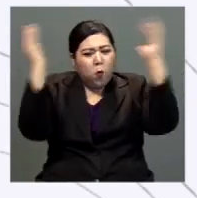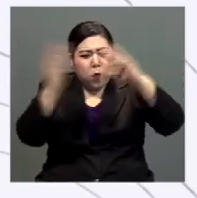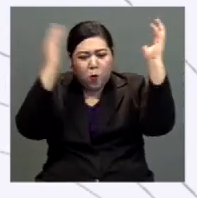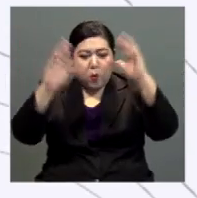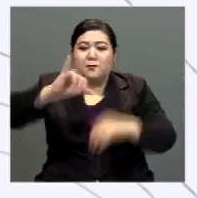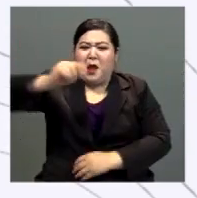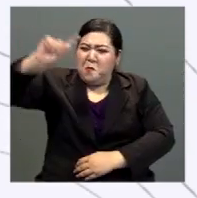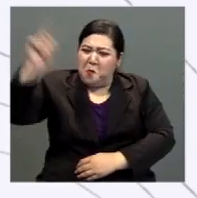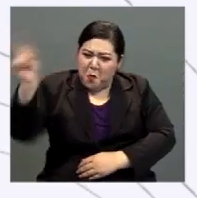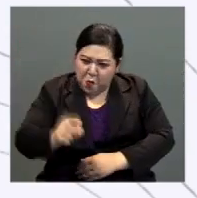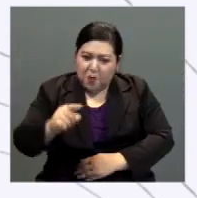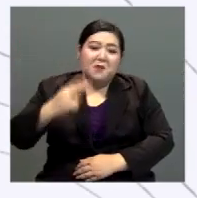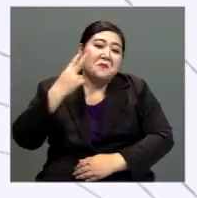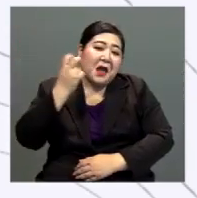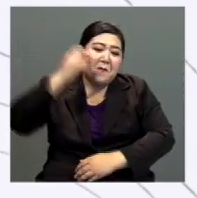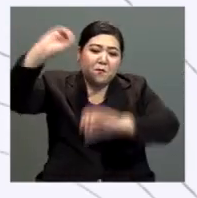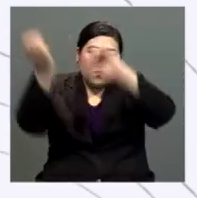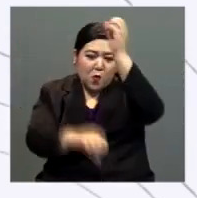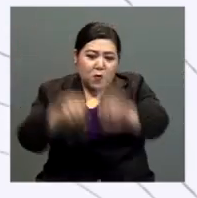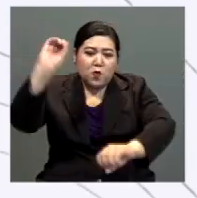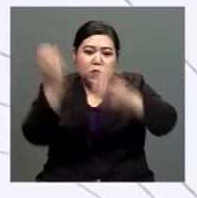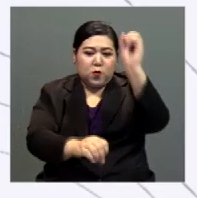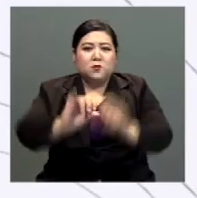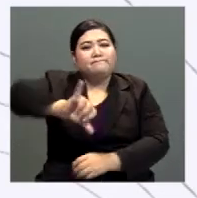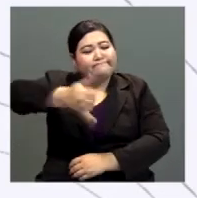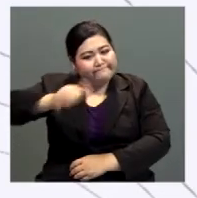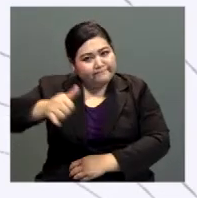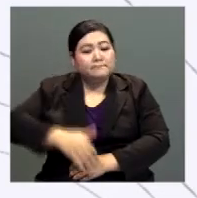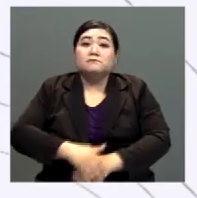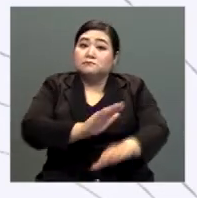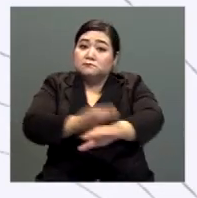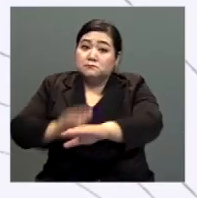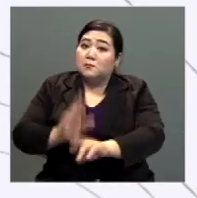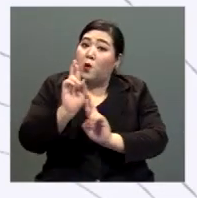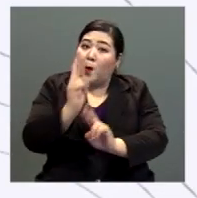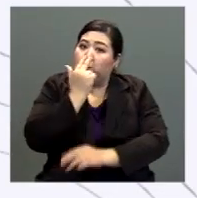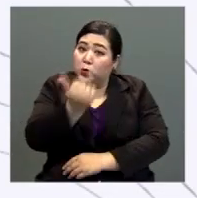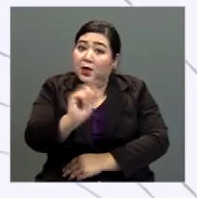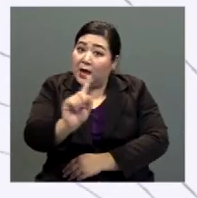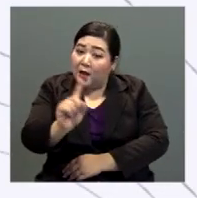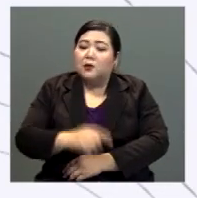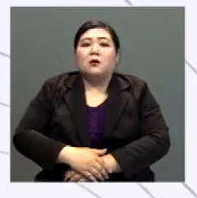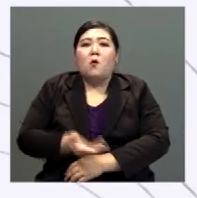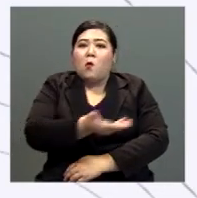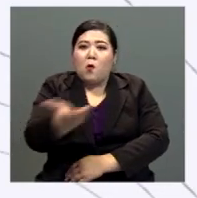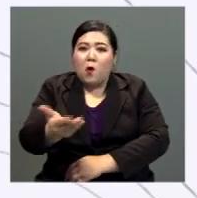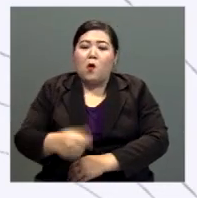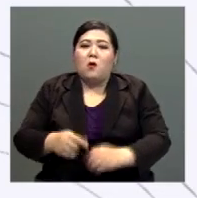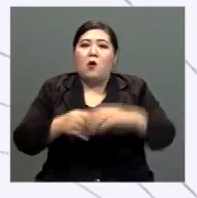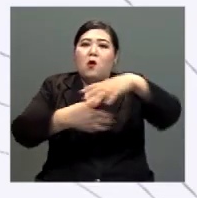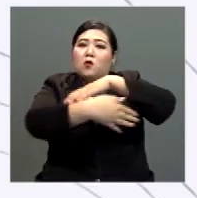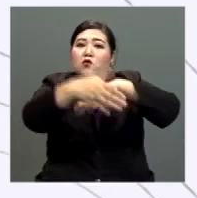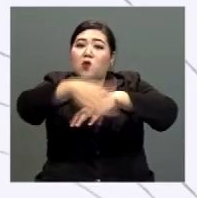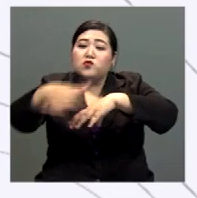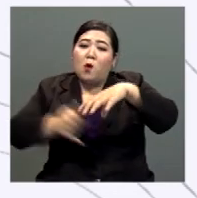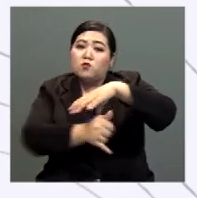จมีฟ้าผ่าและมีลูกเห็บตกในบางพื้นที่นะคะสิ่งที่ต้องระวังก็คือขอให้ประชาชนหลีกเลี่ยงการอยู่ในที่โล่งแจ้ง